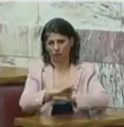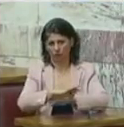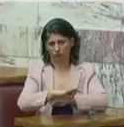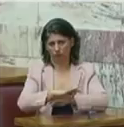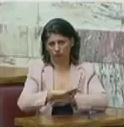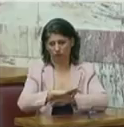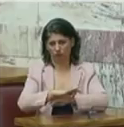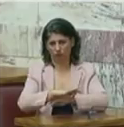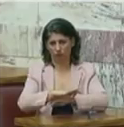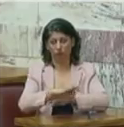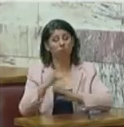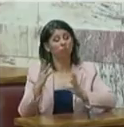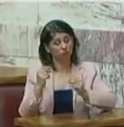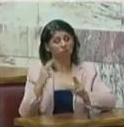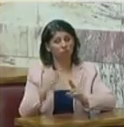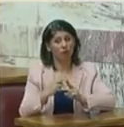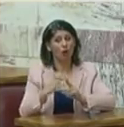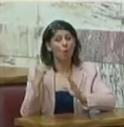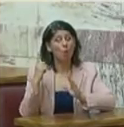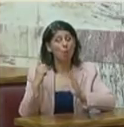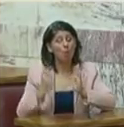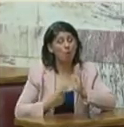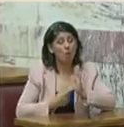Έχει μεγάλη σημασία το γεγονός ότι για πρώτη φορά